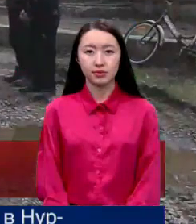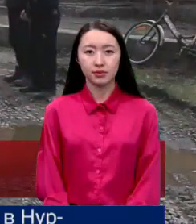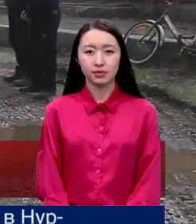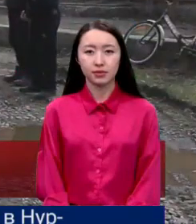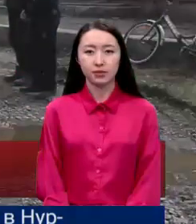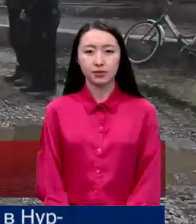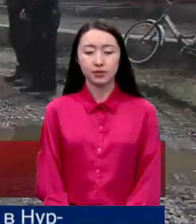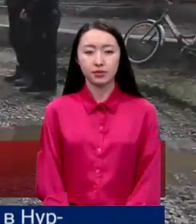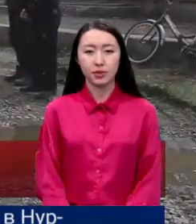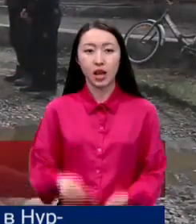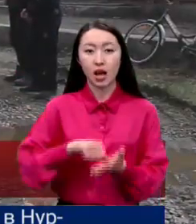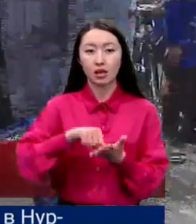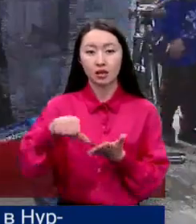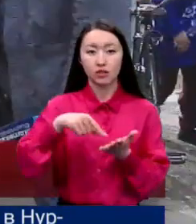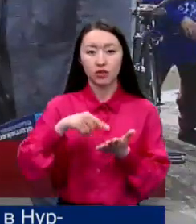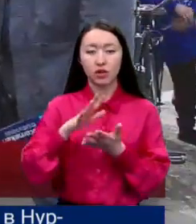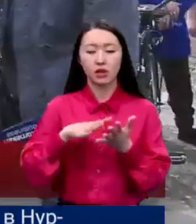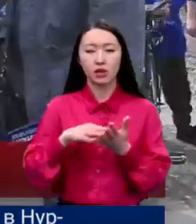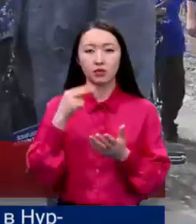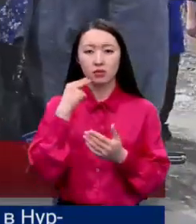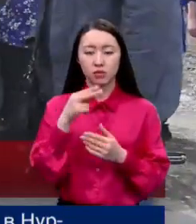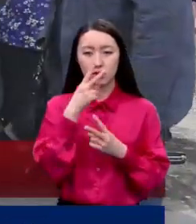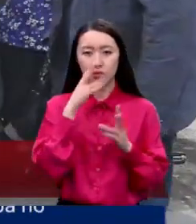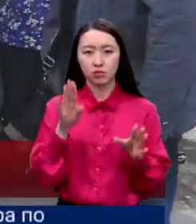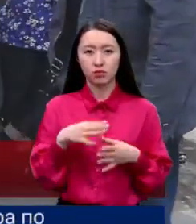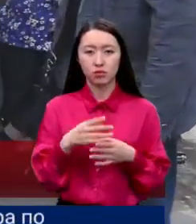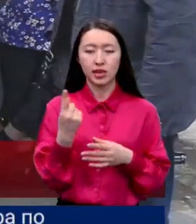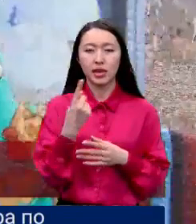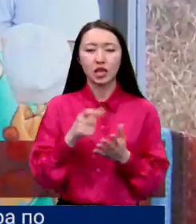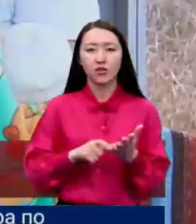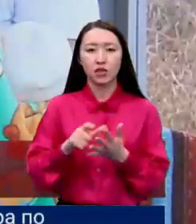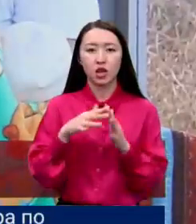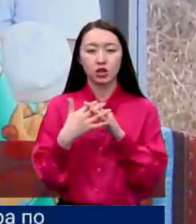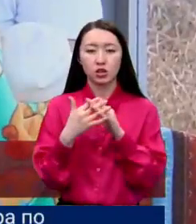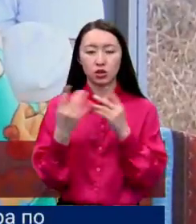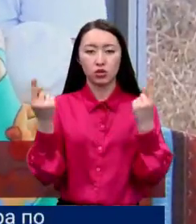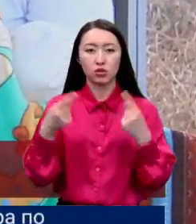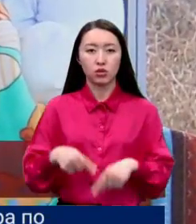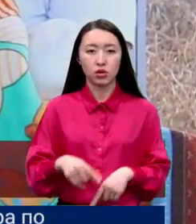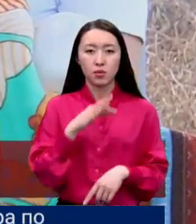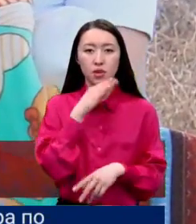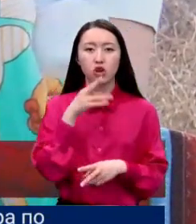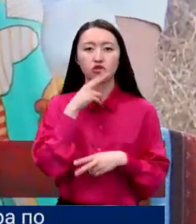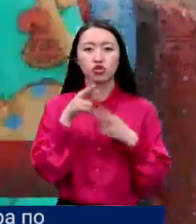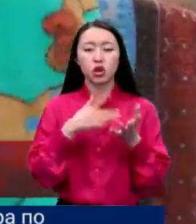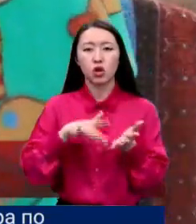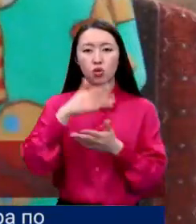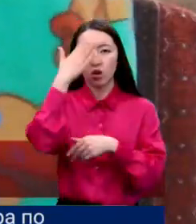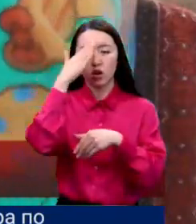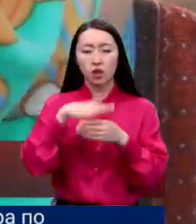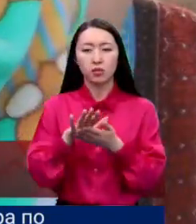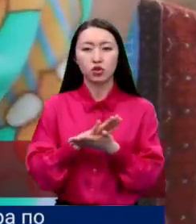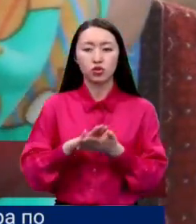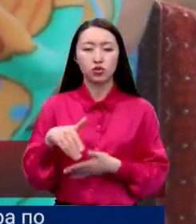От бывшего асфальта практически не осталось следа. Единственная дорога в село ветшает на глазах. Многочисленные жалобы в городской акимат ни к чему не